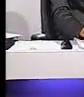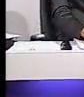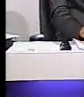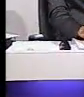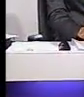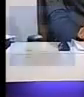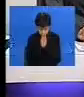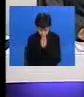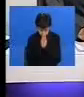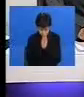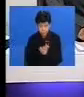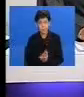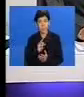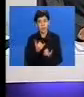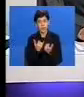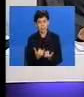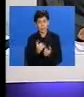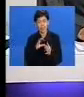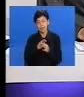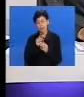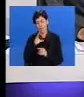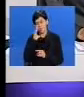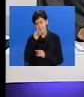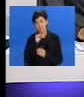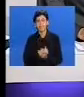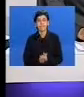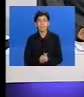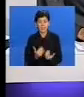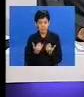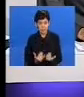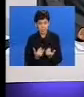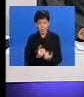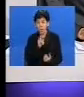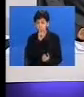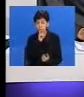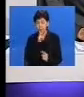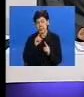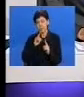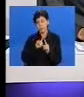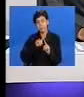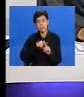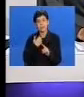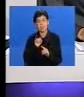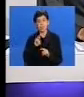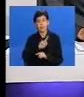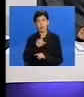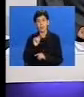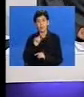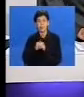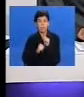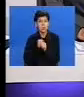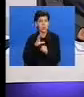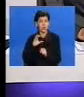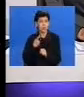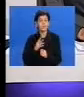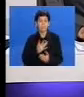สวัสดีค่ะ สวัสดีค่ะ ต้อนรับคุณผู้ชมเข้าสู่ข่าวภาคค่ำนะคะวันนี้ค่ะวันอาทิตย์ที่20ธันวาคม2552คุณศิริรั